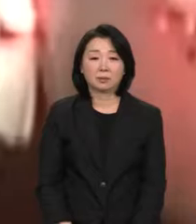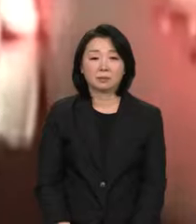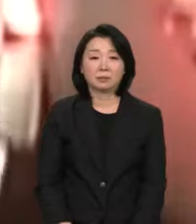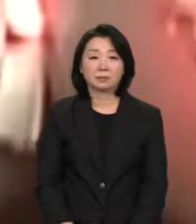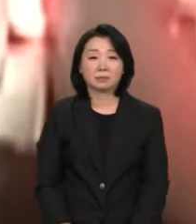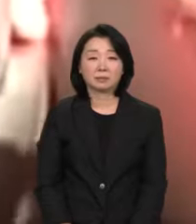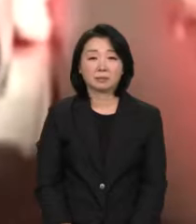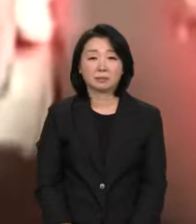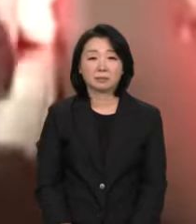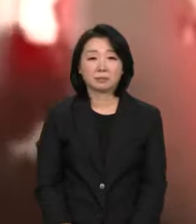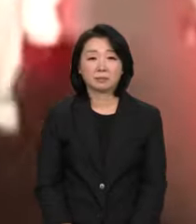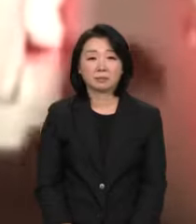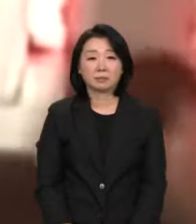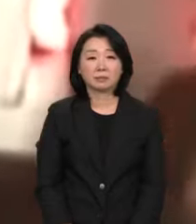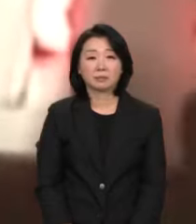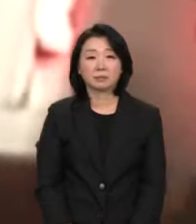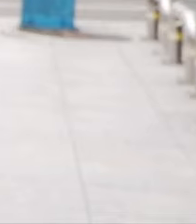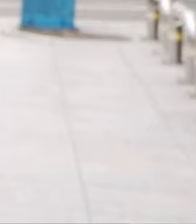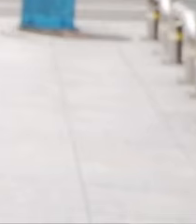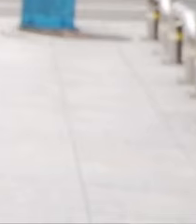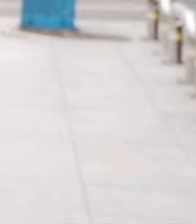JTBC 윤두열입니다.